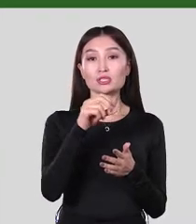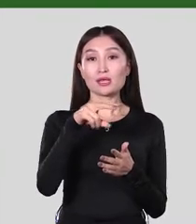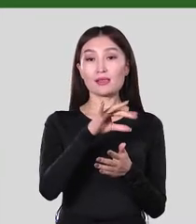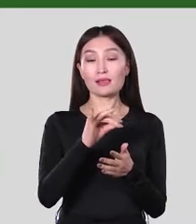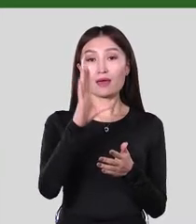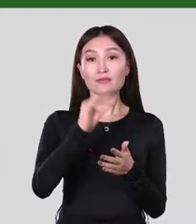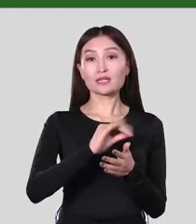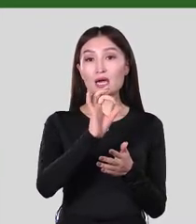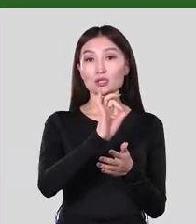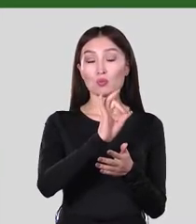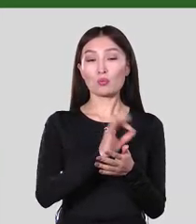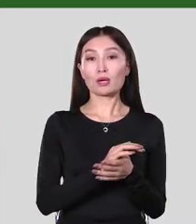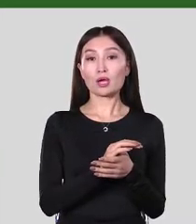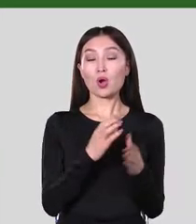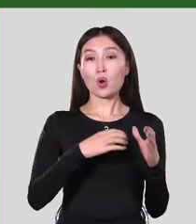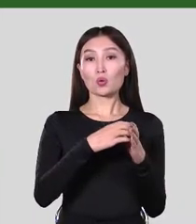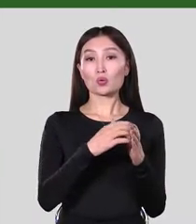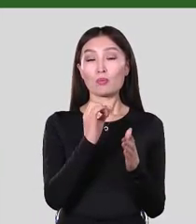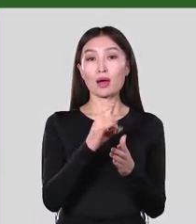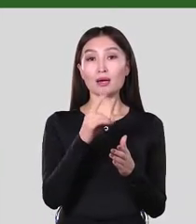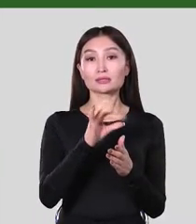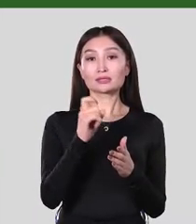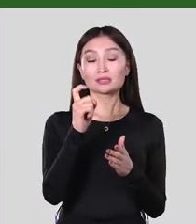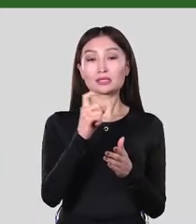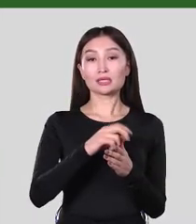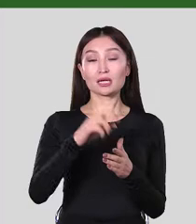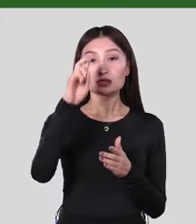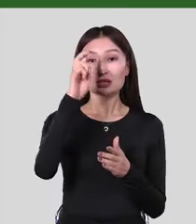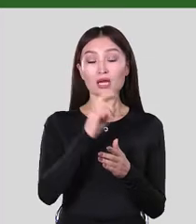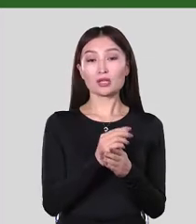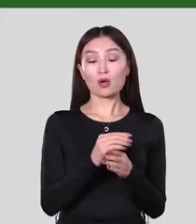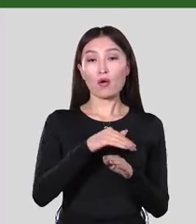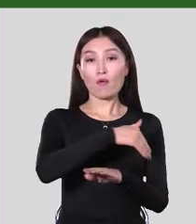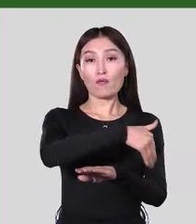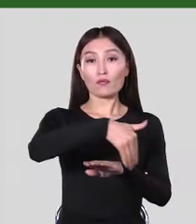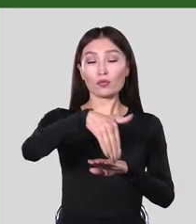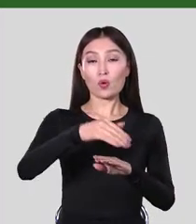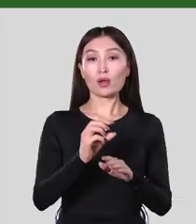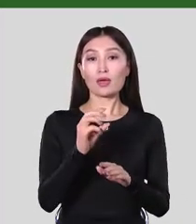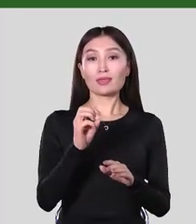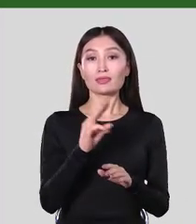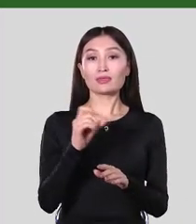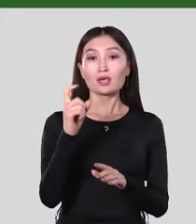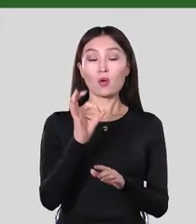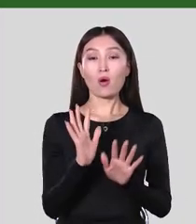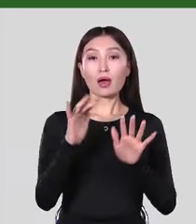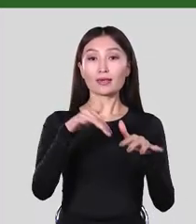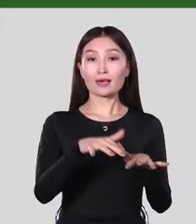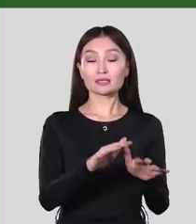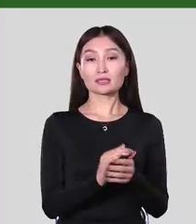они республики. Группа андских стран вытянута вдоль Тихоокеанского побережья